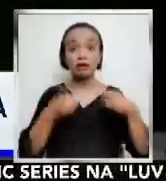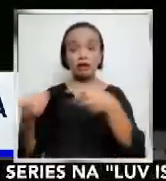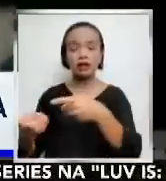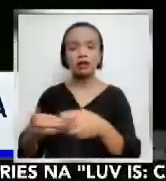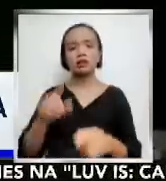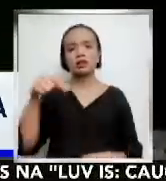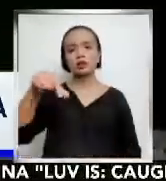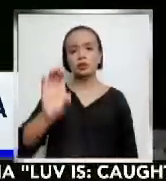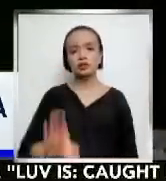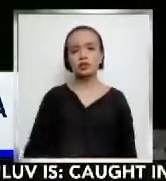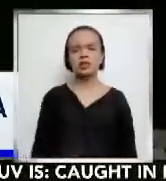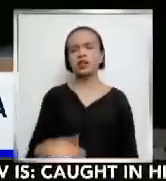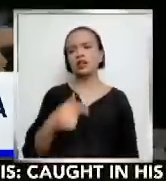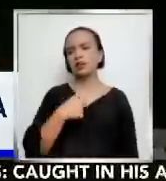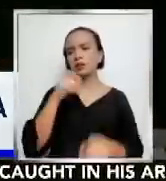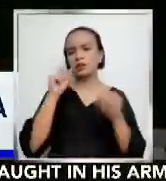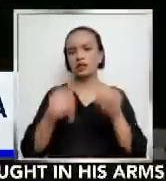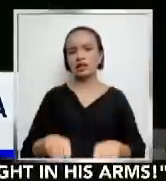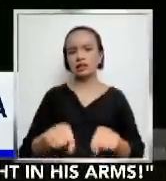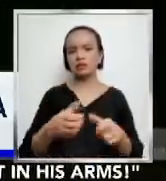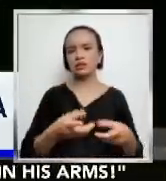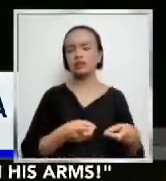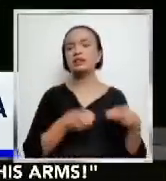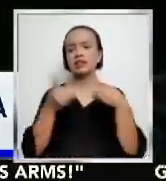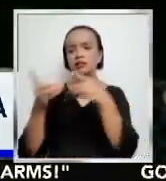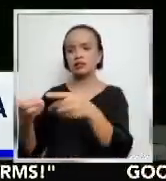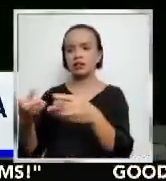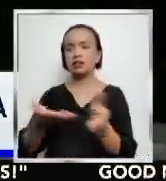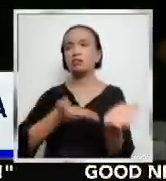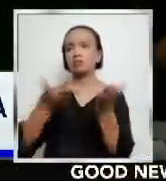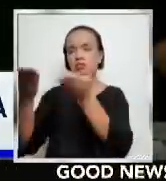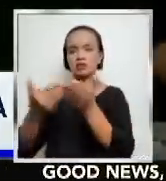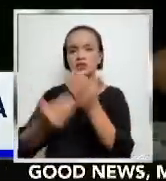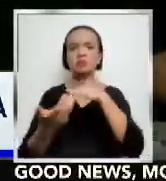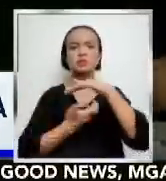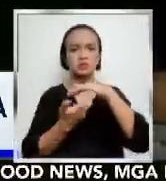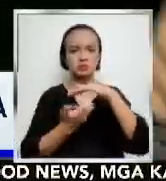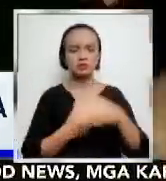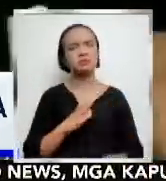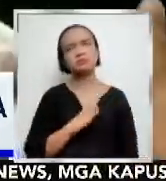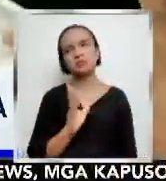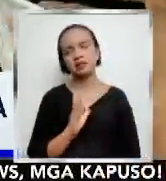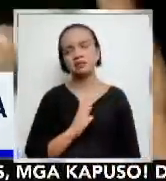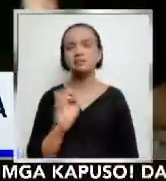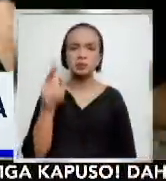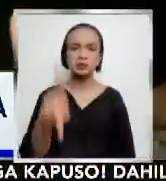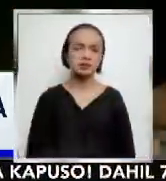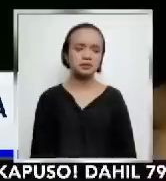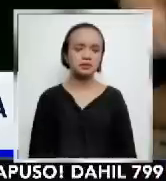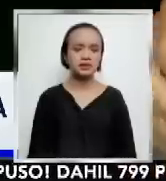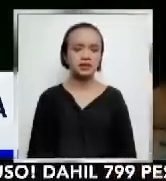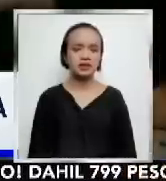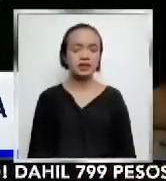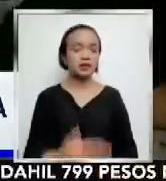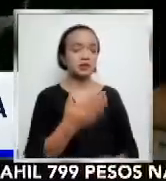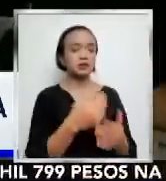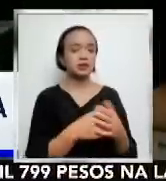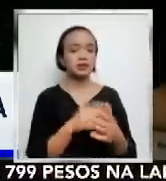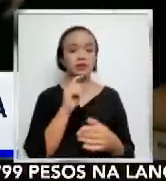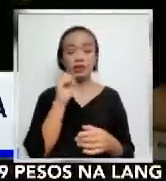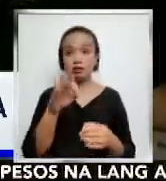ko na ma-handle yung paputok eh. Dadaling ko rin sa customer eh. Ayos lang, okay lang. Maliban na siguro kung sobrang dami. Kung sobrang